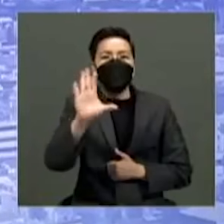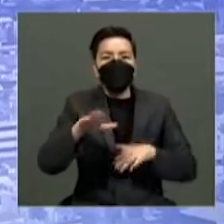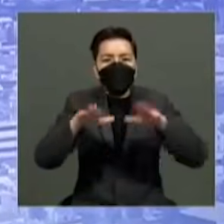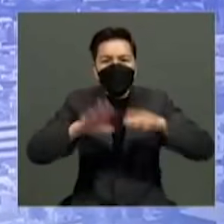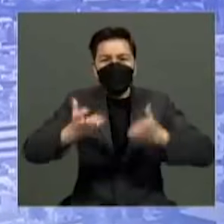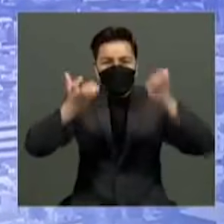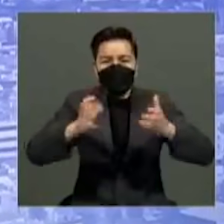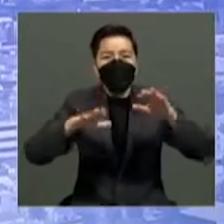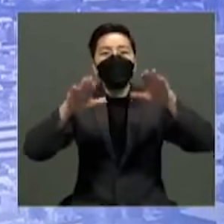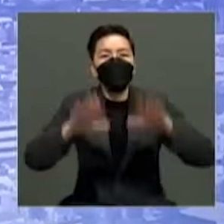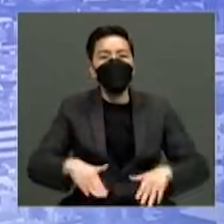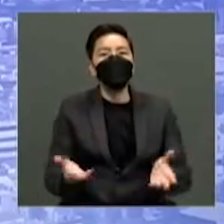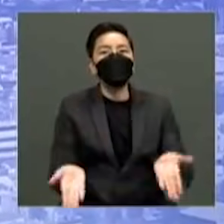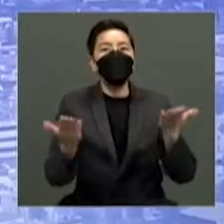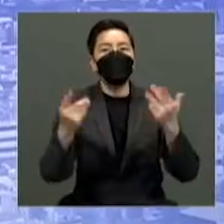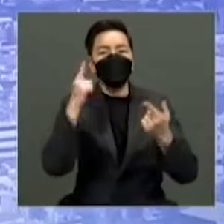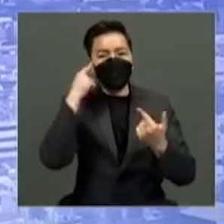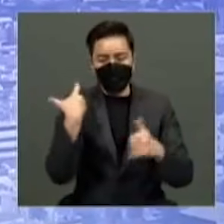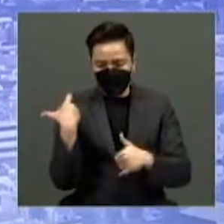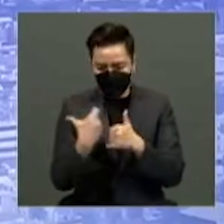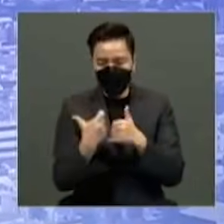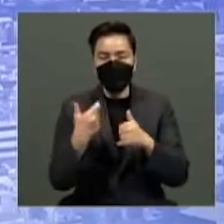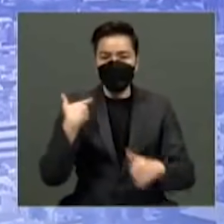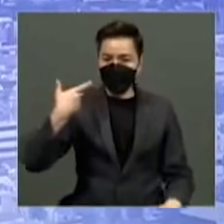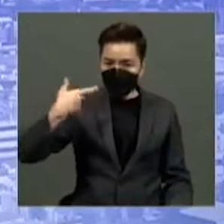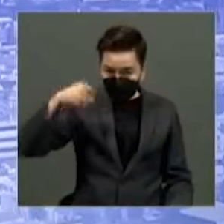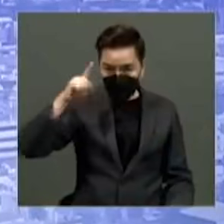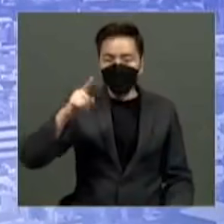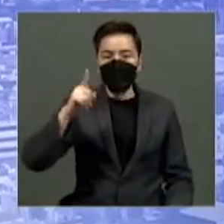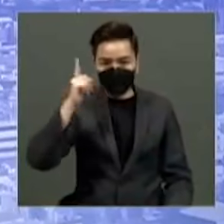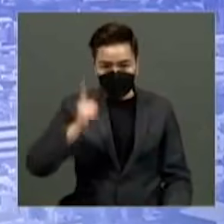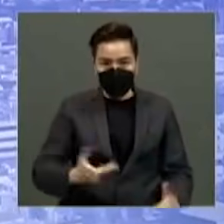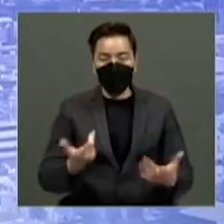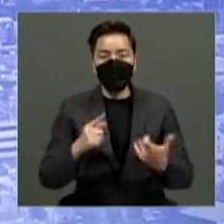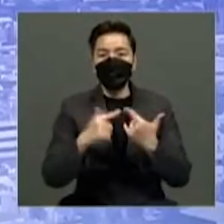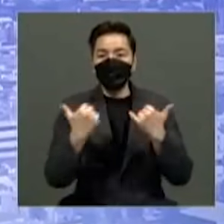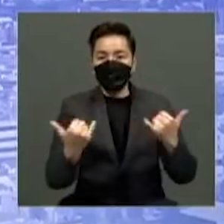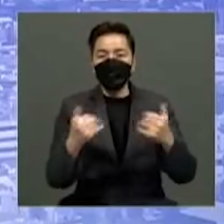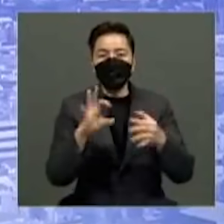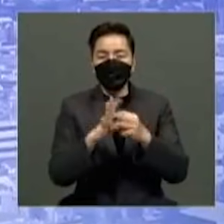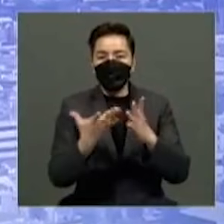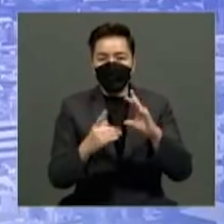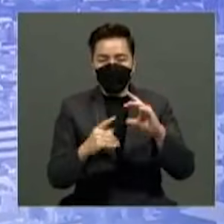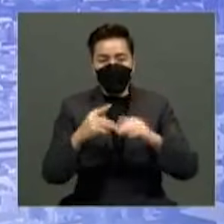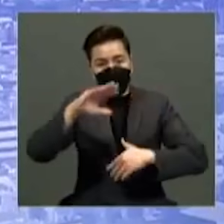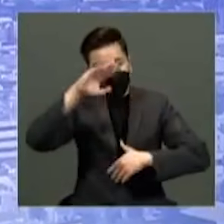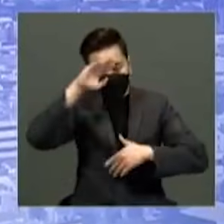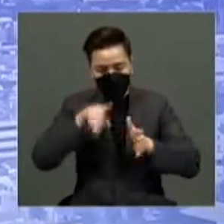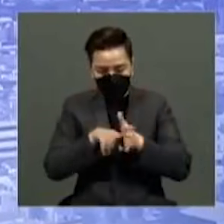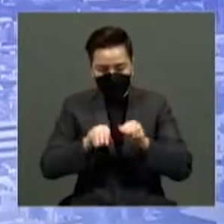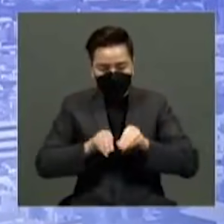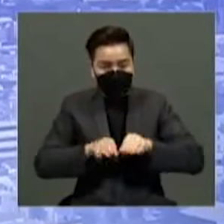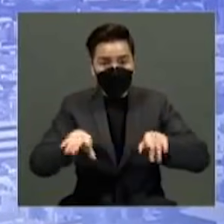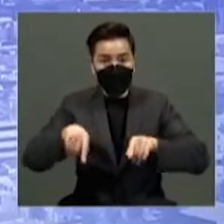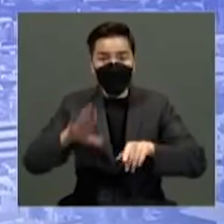ก็ยังมีประโยชน์ที่จะให้วัคซีนในกรณีอยู่นะครับส่วนความสามารถในการกระจายของโรคเนี่ยใกล้เคียงกับ